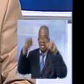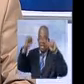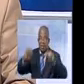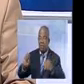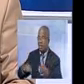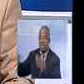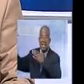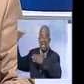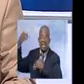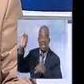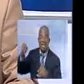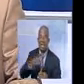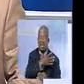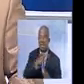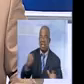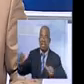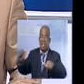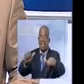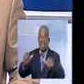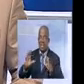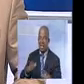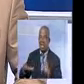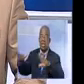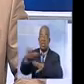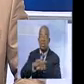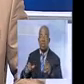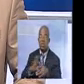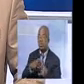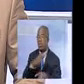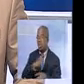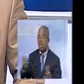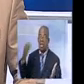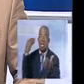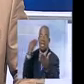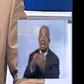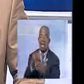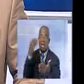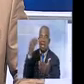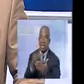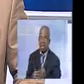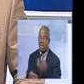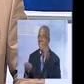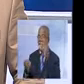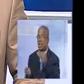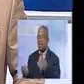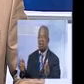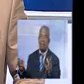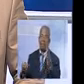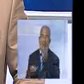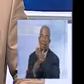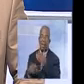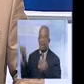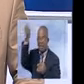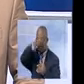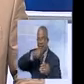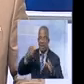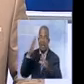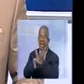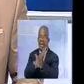responsabilisation des acteurs. Il est financé par la Banque africaine de développement BAD et il vise à améliorer le système de